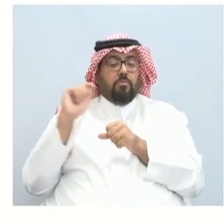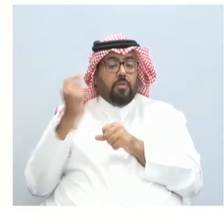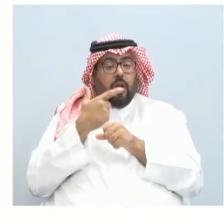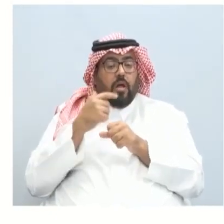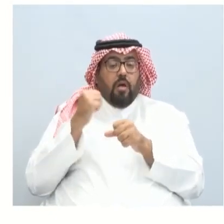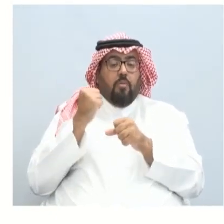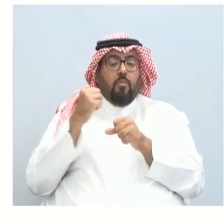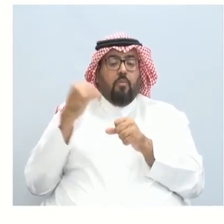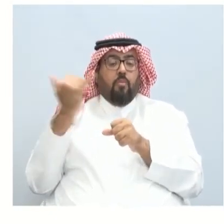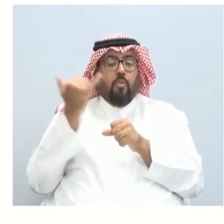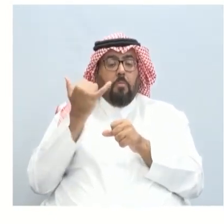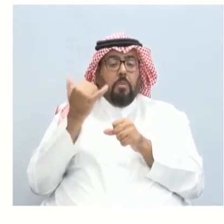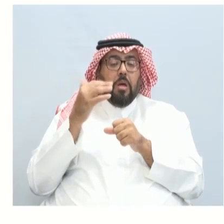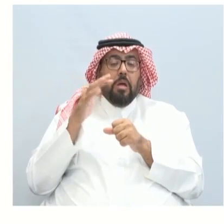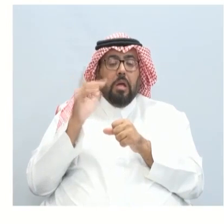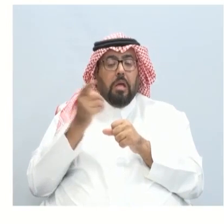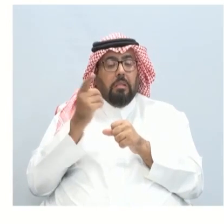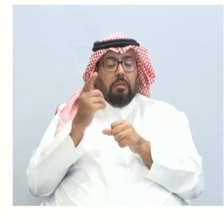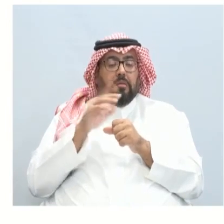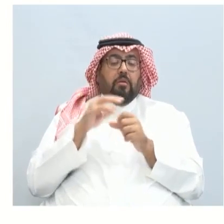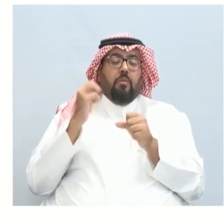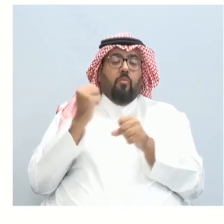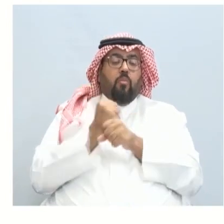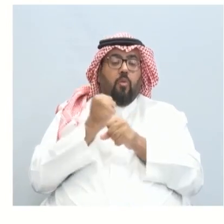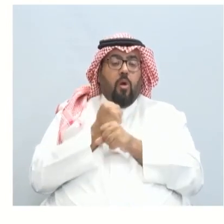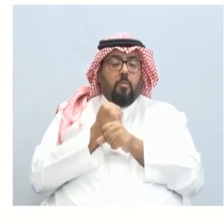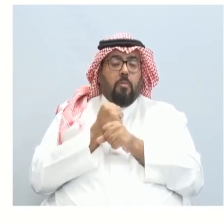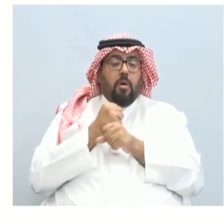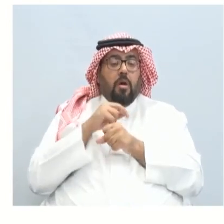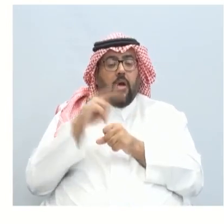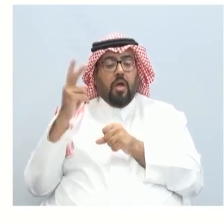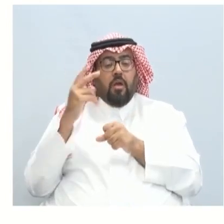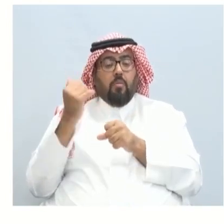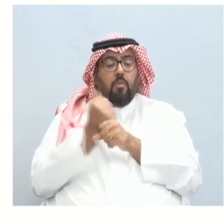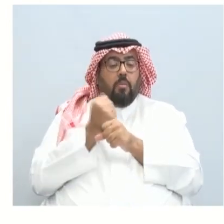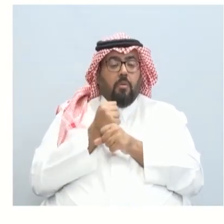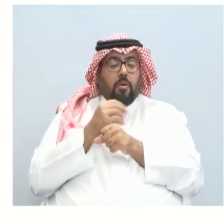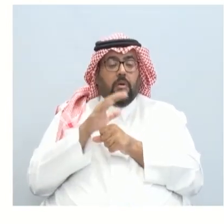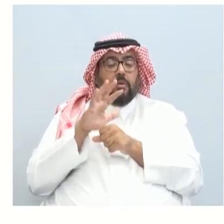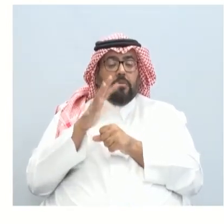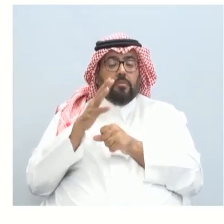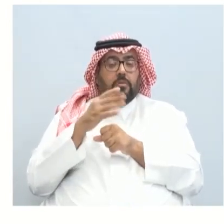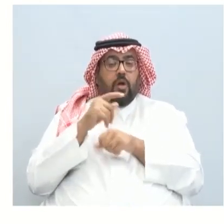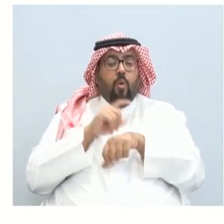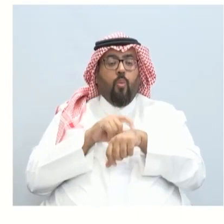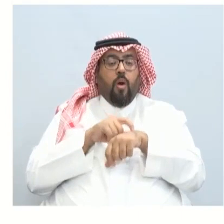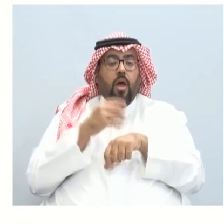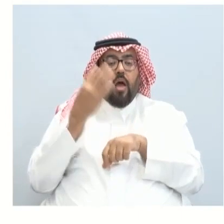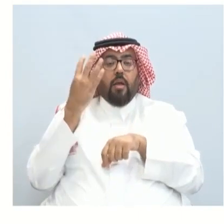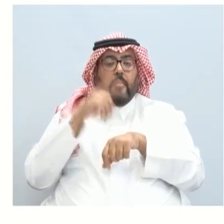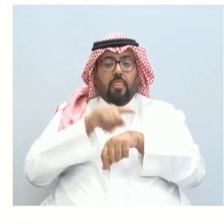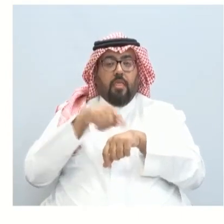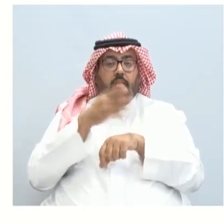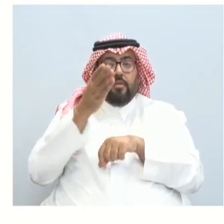والمهمه غير العاجله وغير المهمه والعاجله وغير المهمه وغير العاجله ابنائه وبناته الطلاب لكم اربع